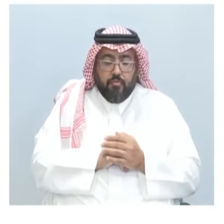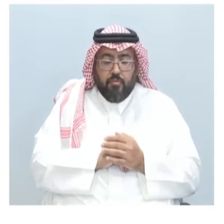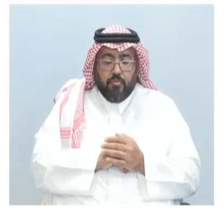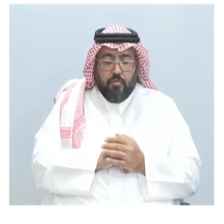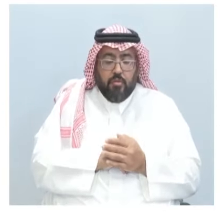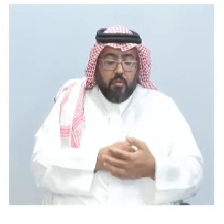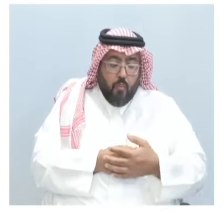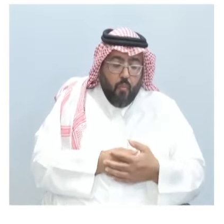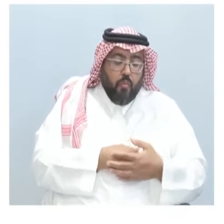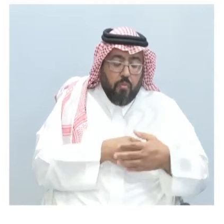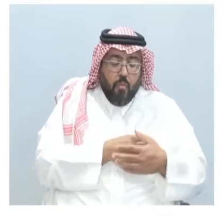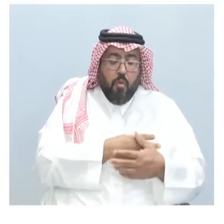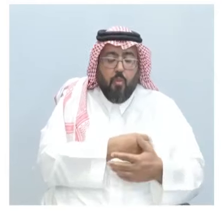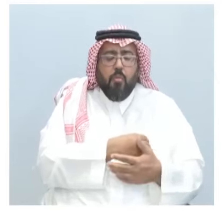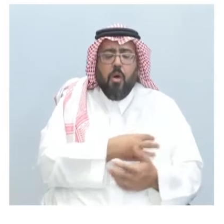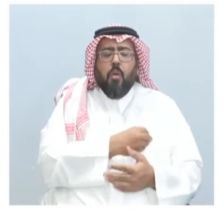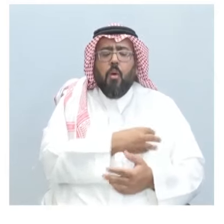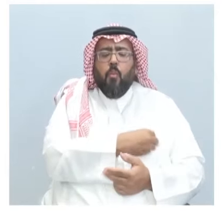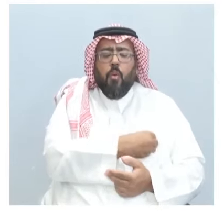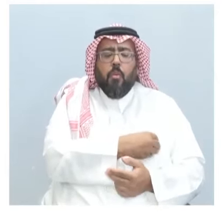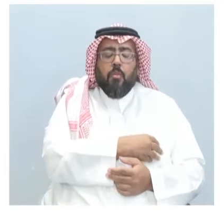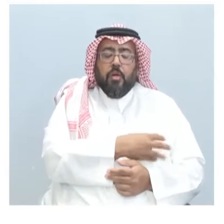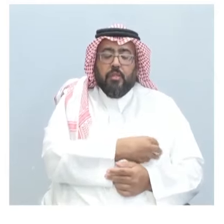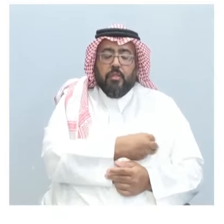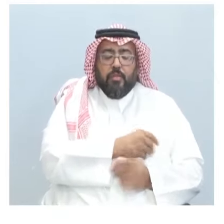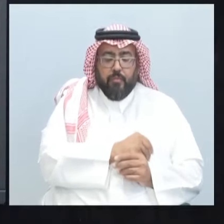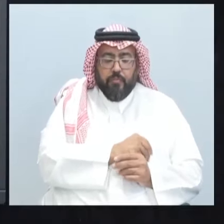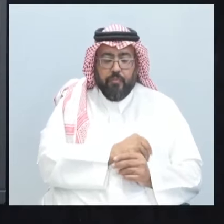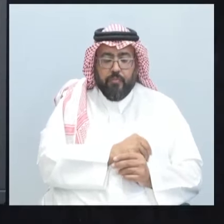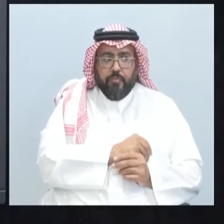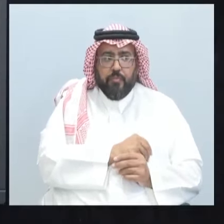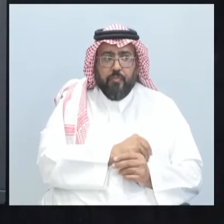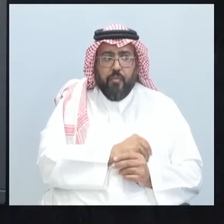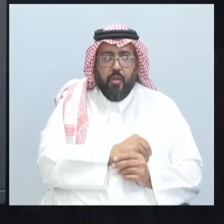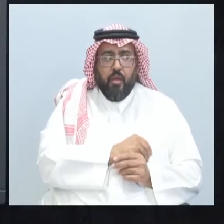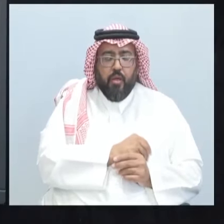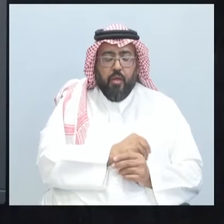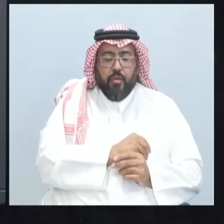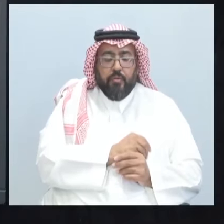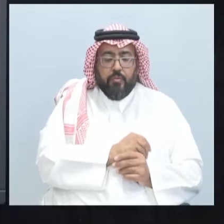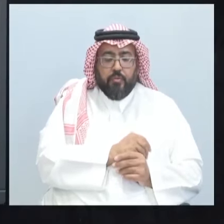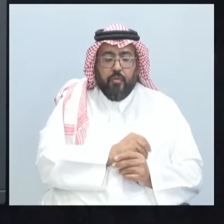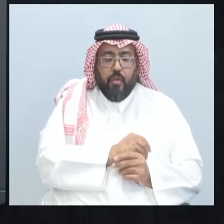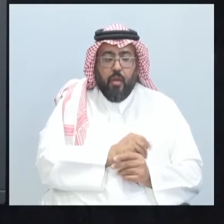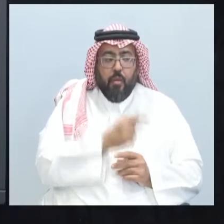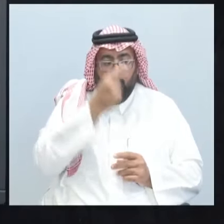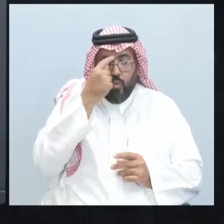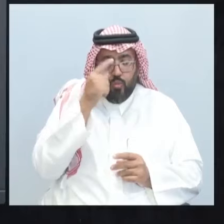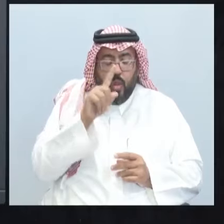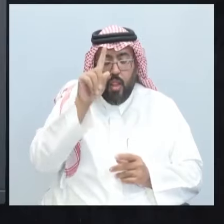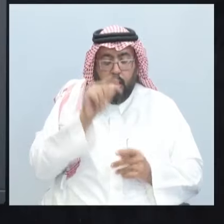فقبل ثديها رايتم بارك الله فيكم يا ابنائي هذا من تدبير الله